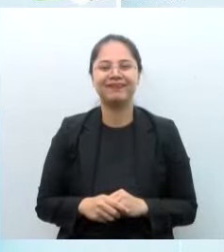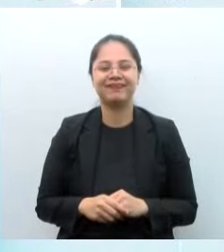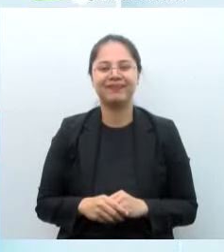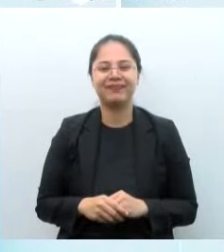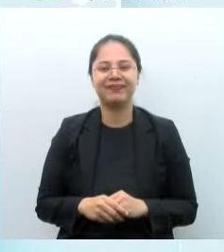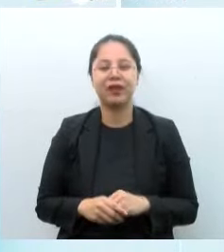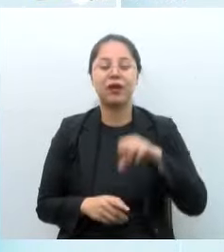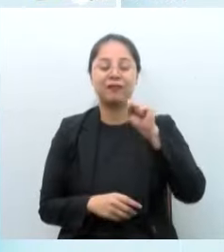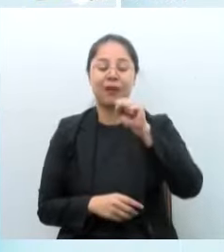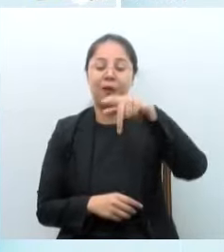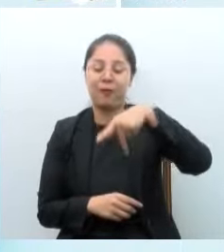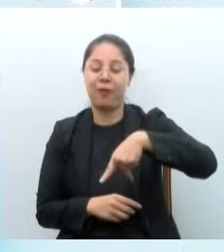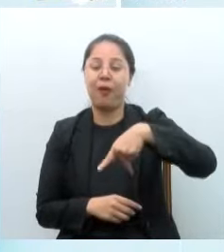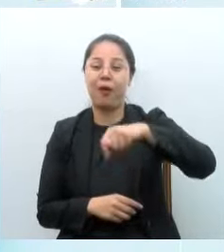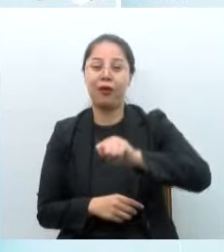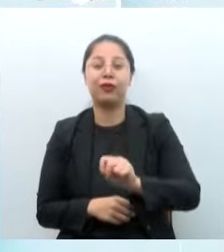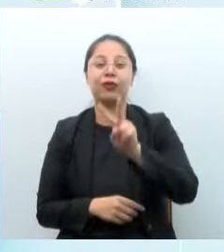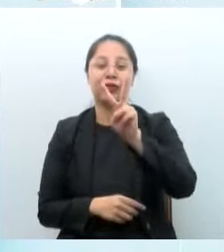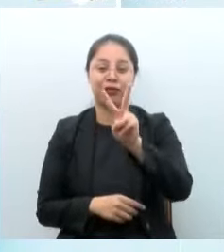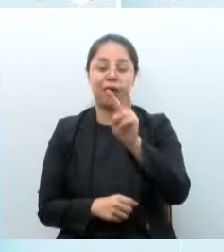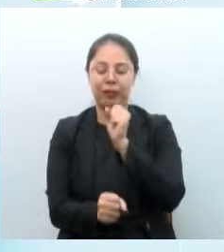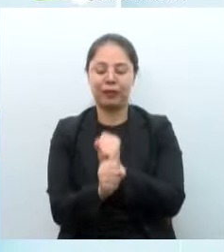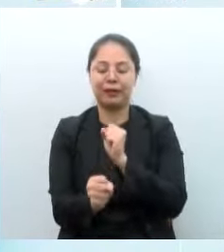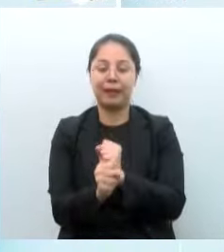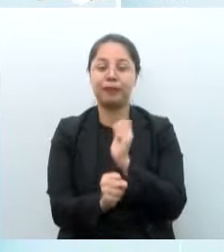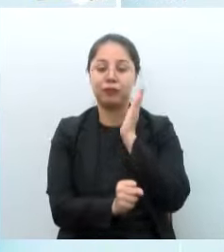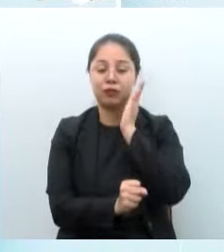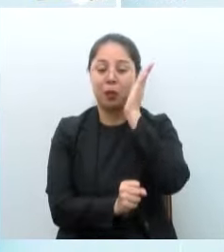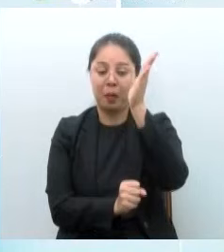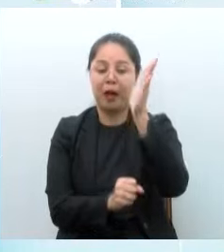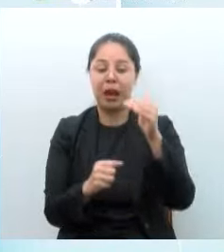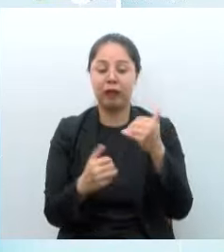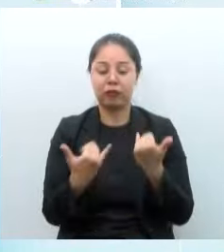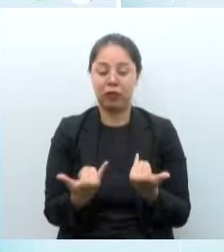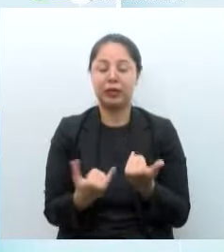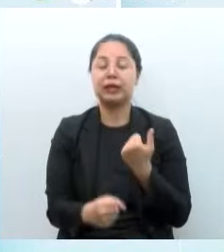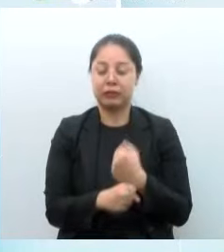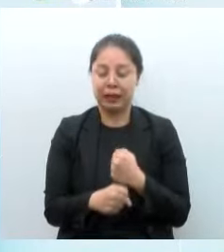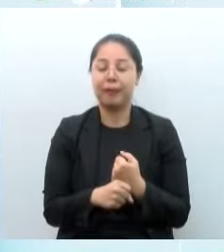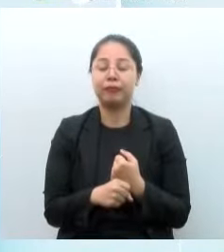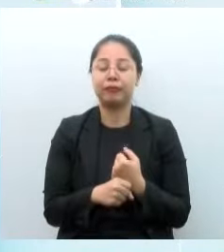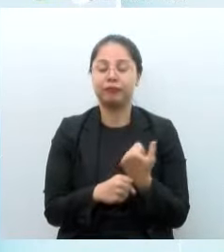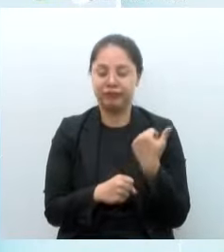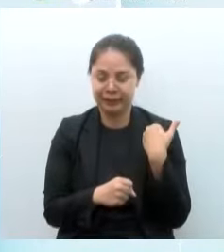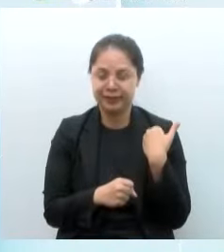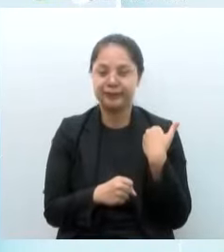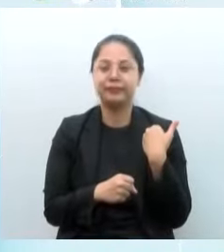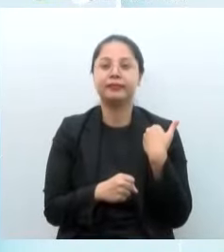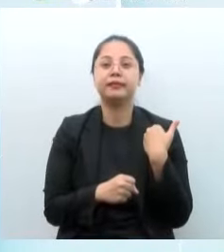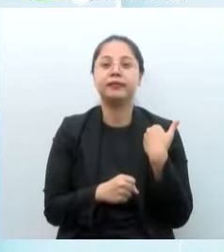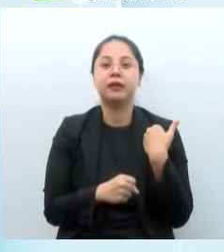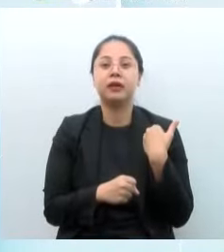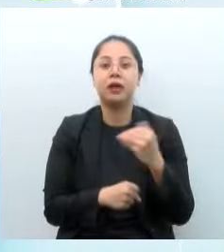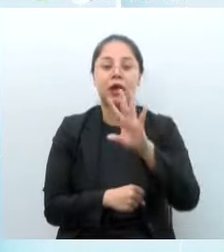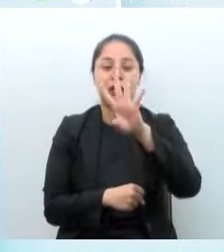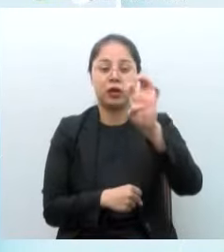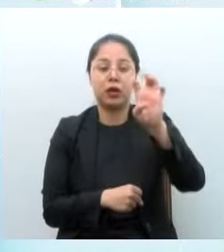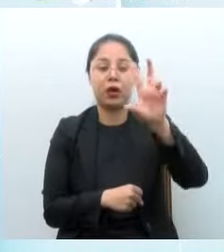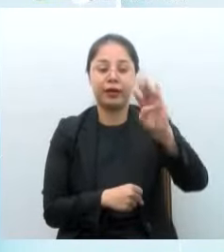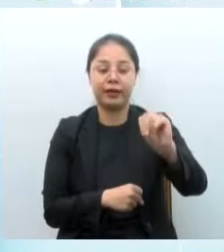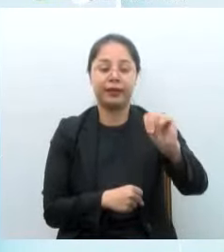สพท.ที่จะทำต่อไปแล้วที่ทำมาแล้วนะครับตอนนี้ก็คือหลังจากเราได้441น